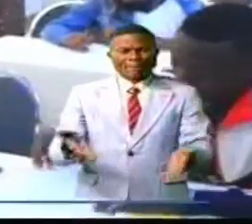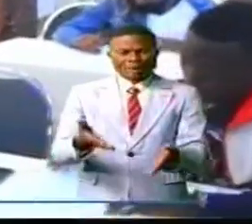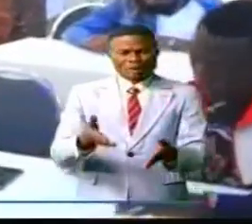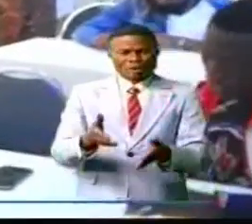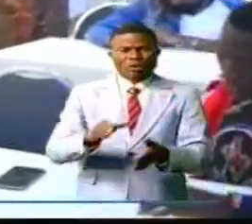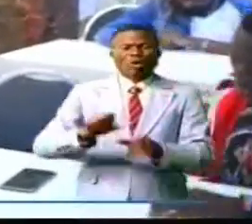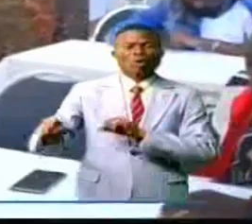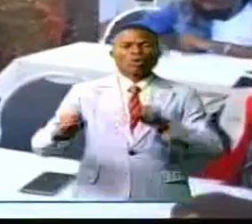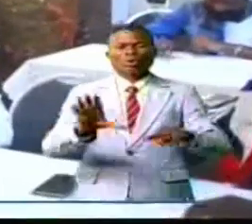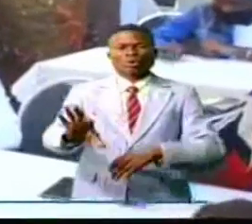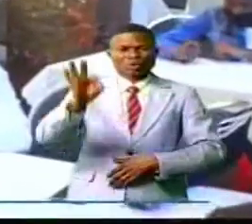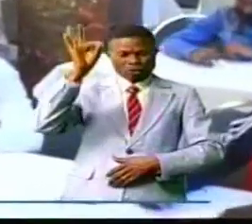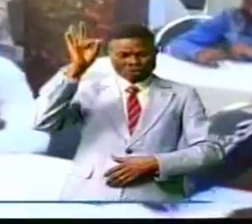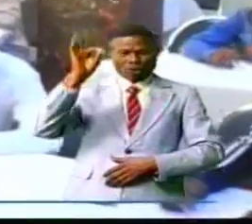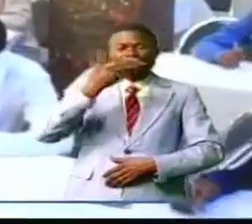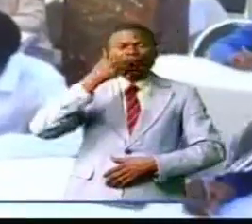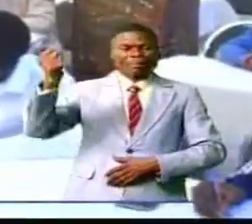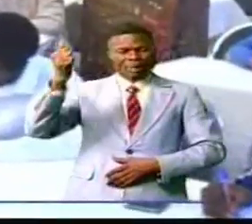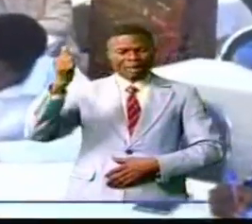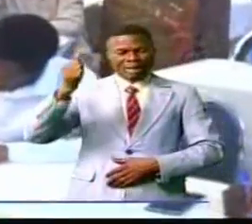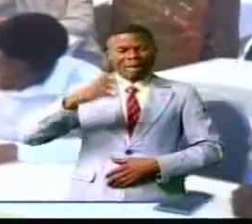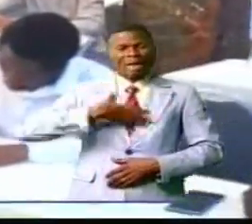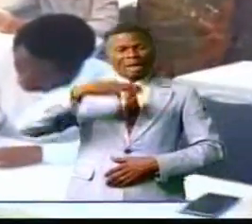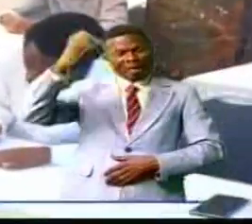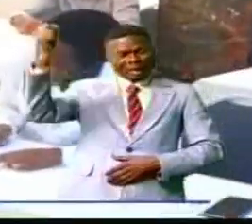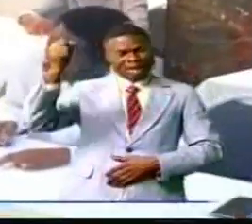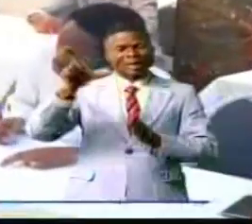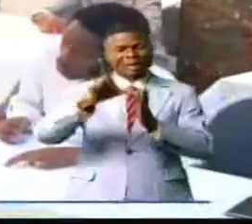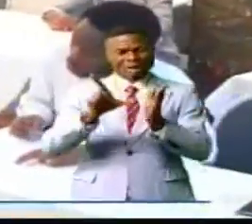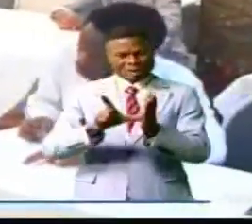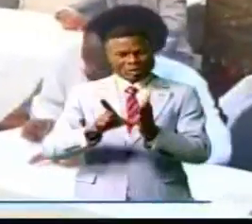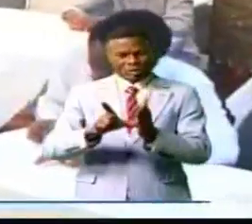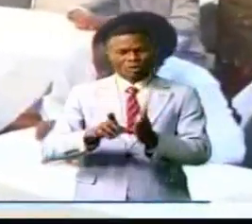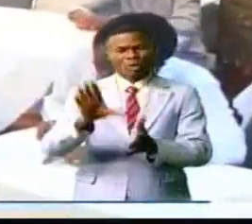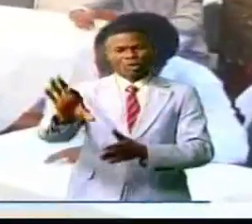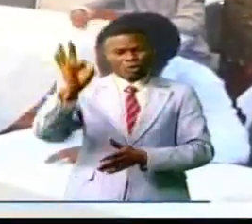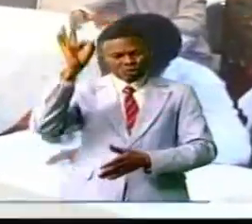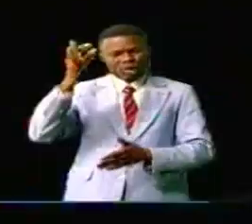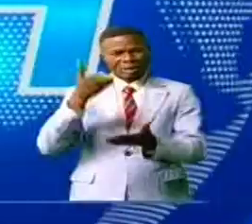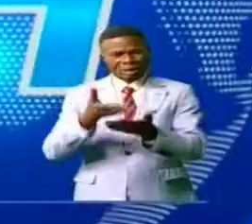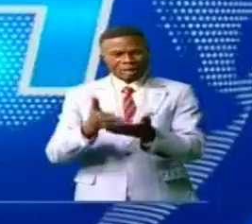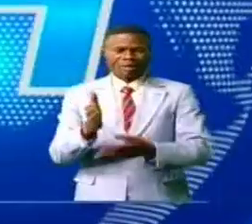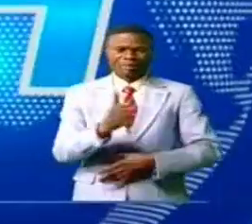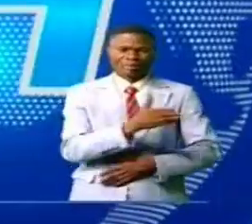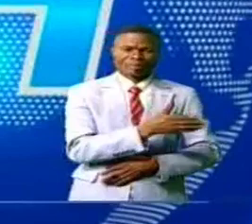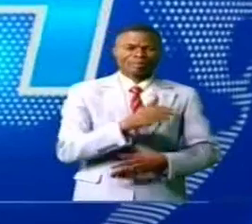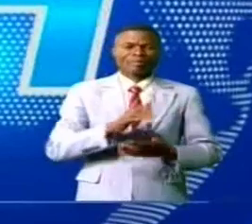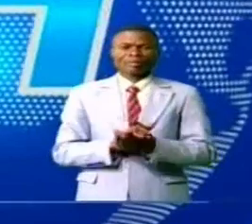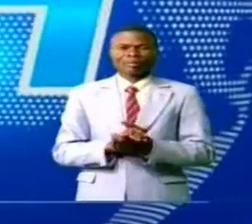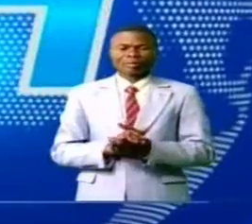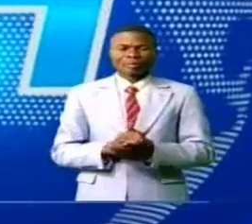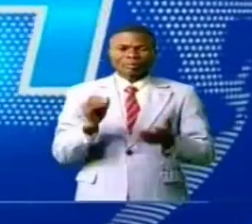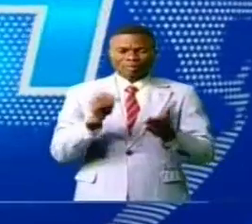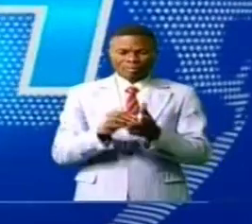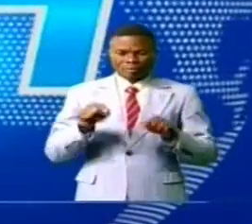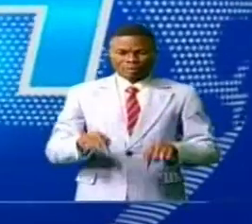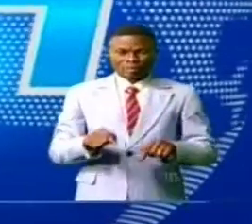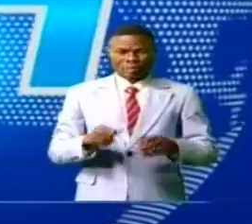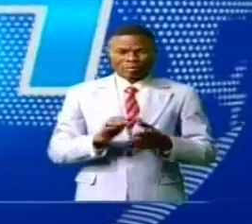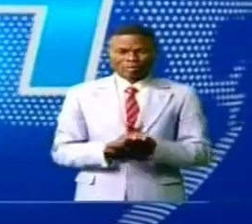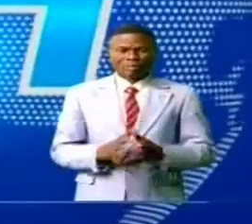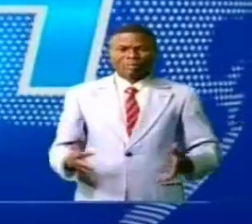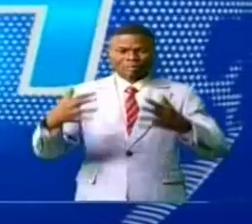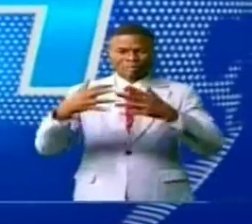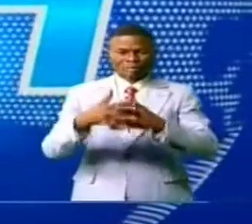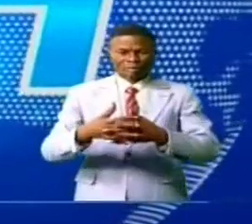jeux concours. Seuls les meilleurs répondant aux critères seront sélectionnés. Autre chose à présent,